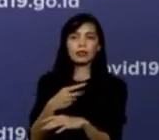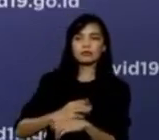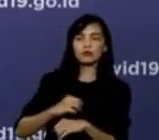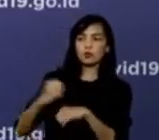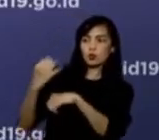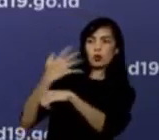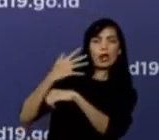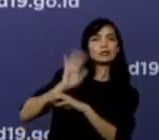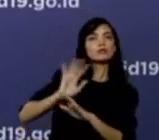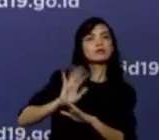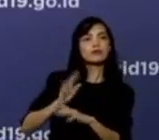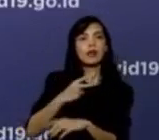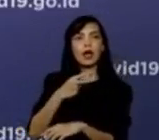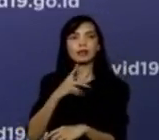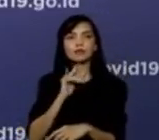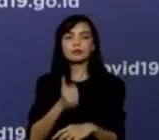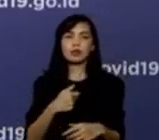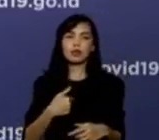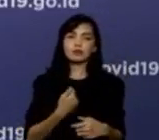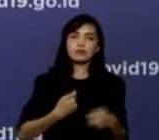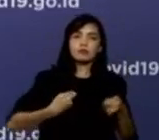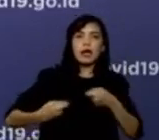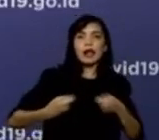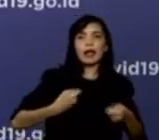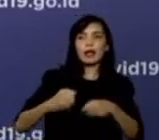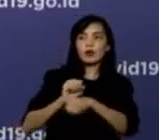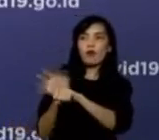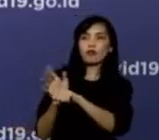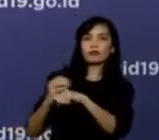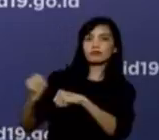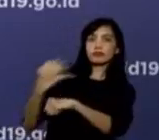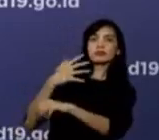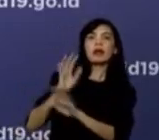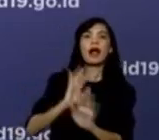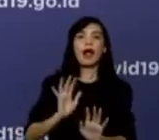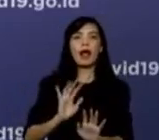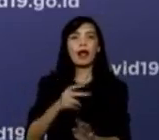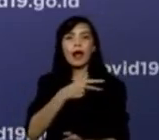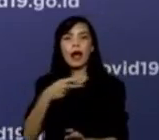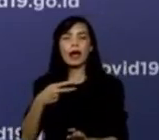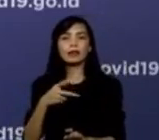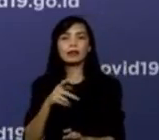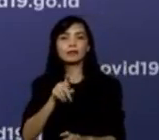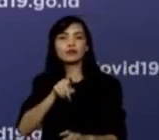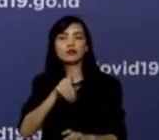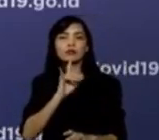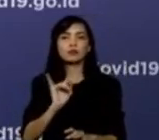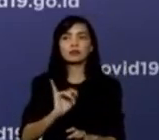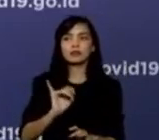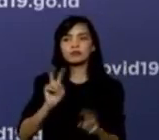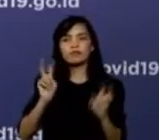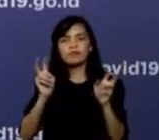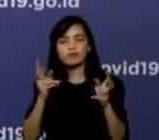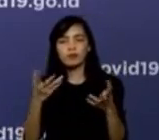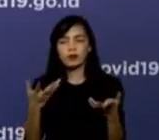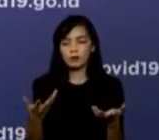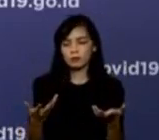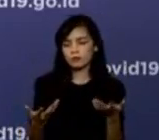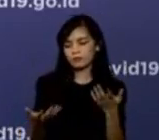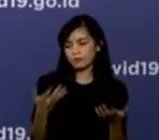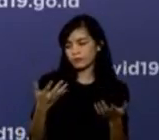untuk berpartisipasi mengendalikan COVID-19 ini. Sehingga tidak perlu kemudian